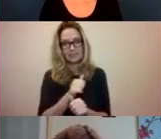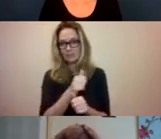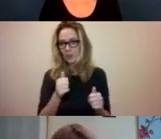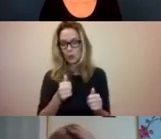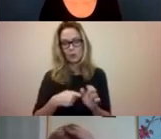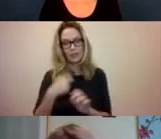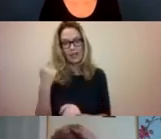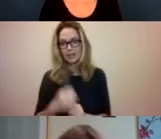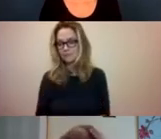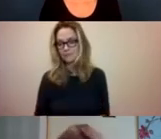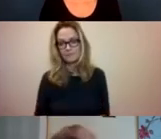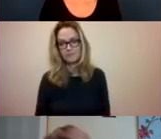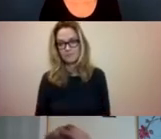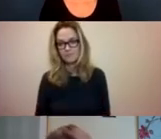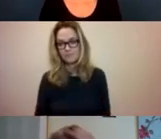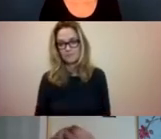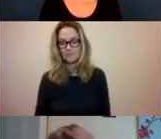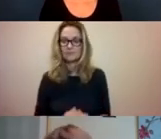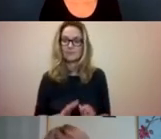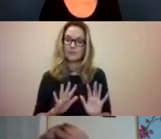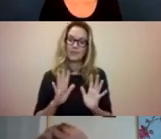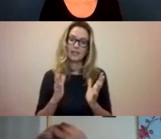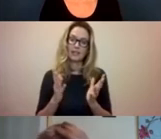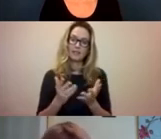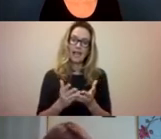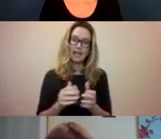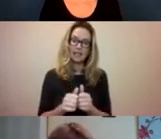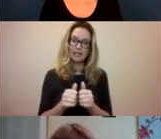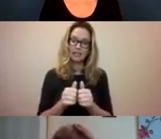Intussen was ik gescheiden door allerlei andere problemen die erbij kwamen.